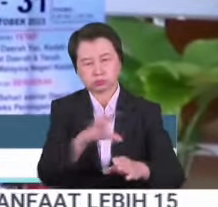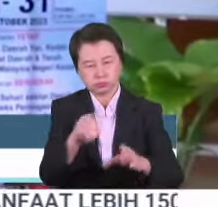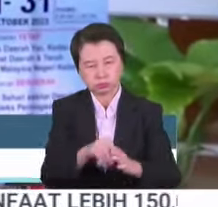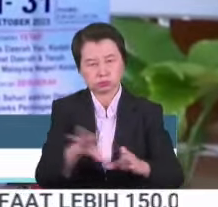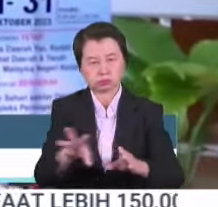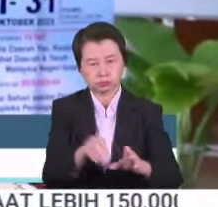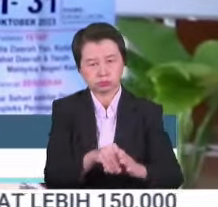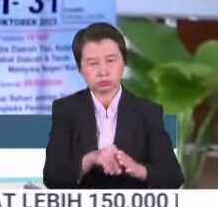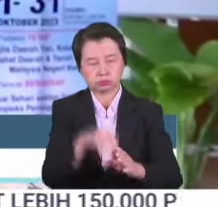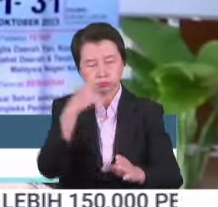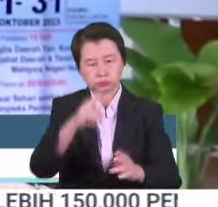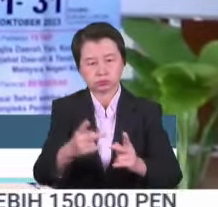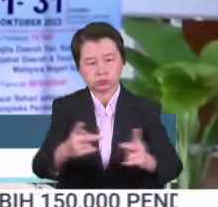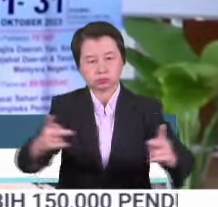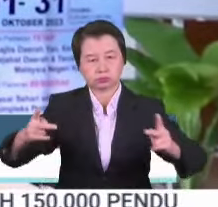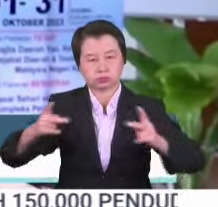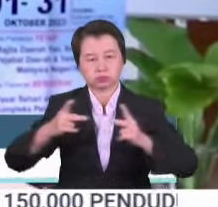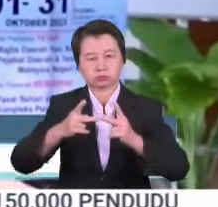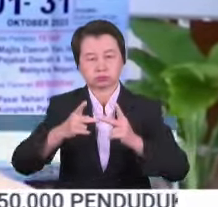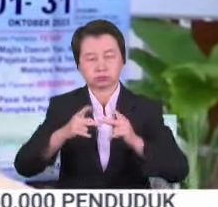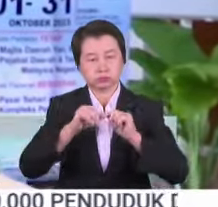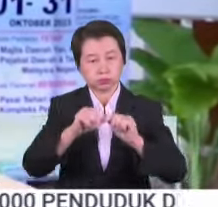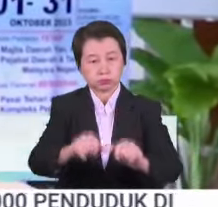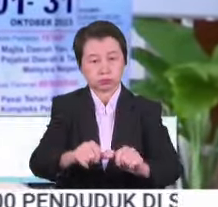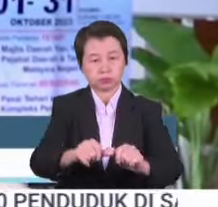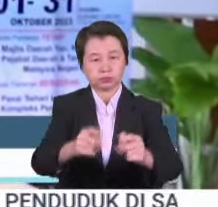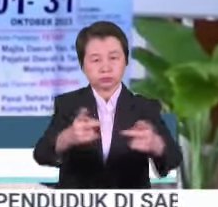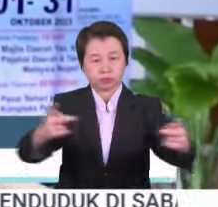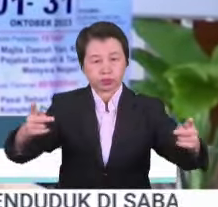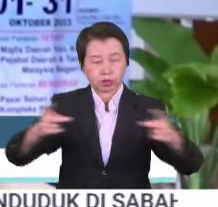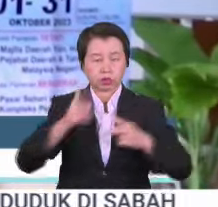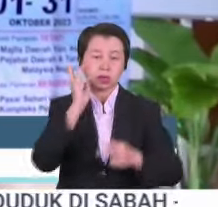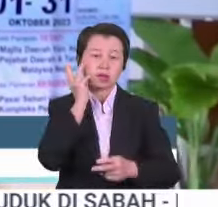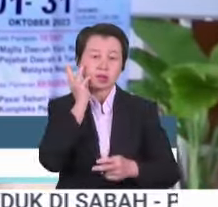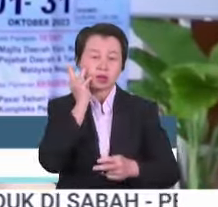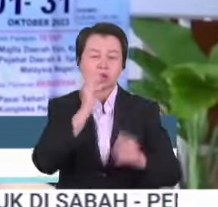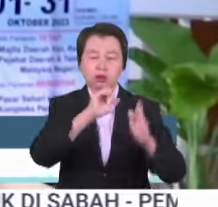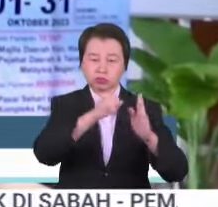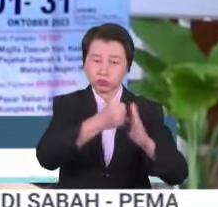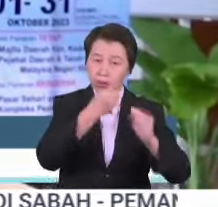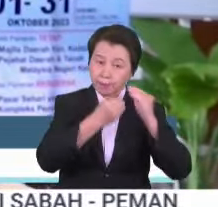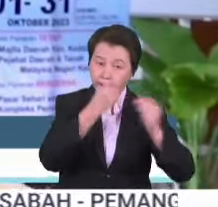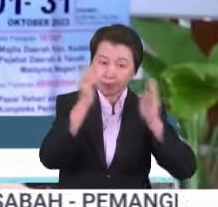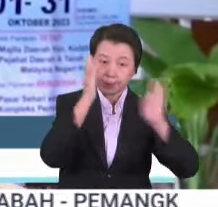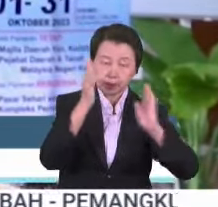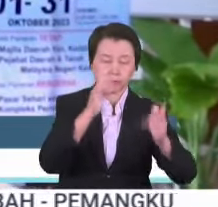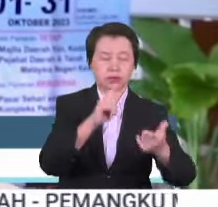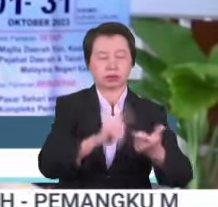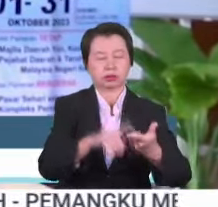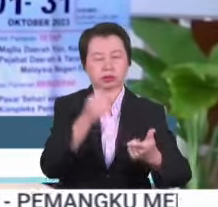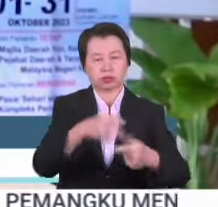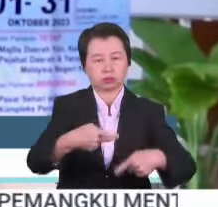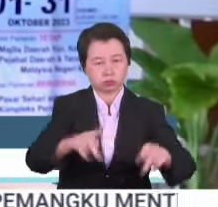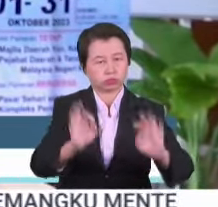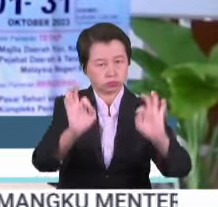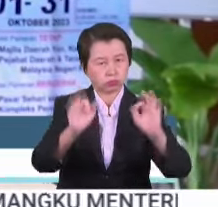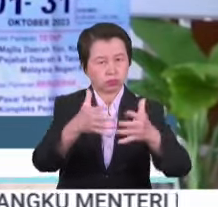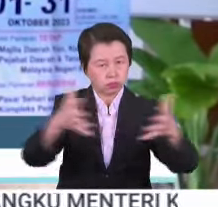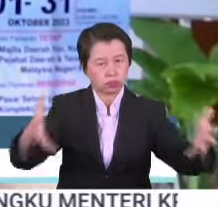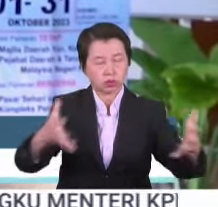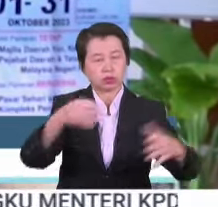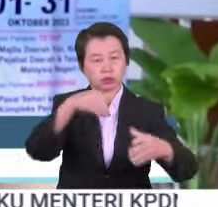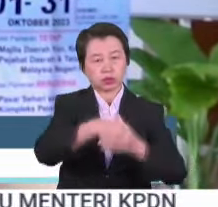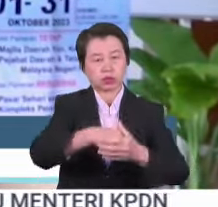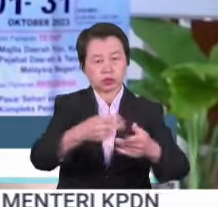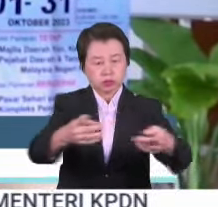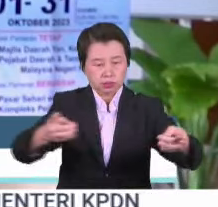keperluan bagi kawasan pengekalan kawasan padi sebagai sumber makanan negara dan juga potensi yang sangat besar di